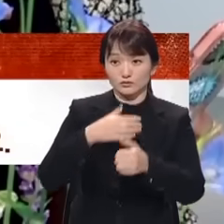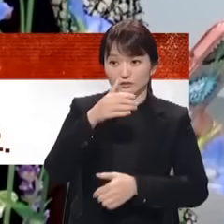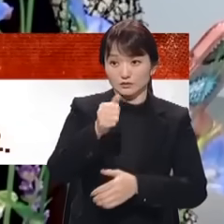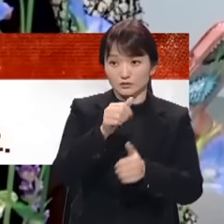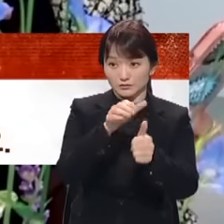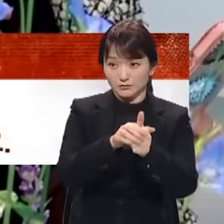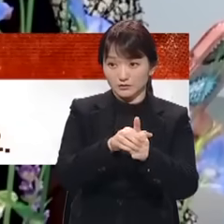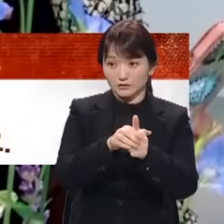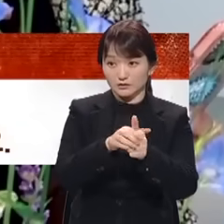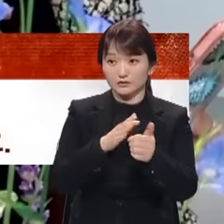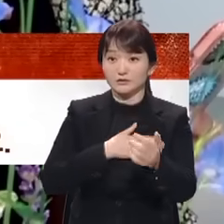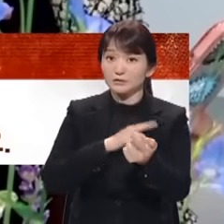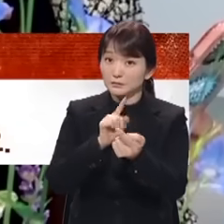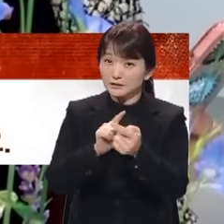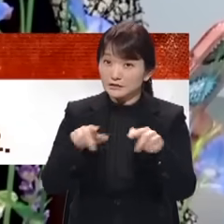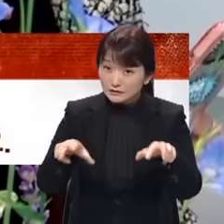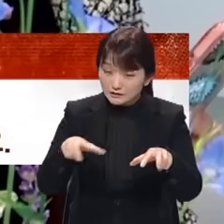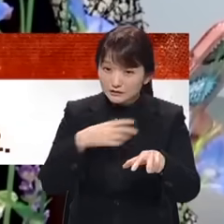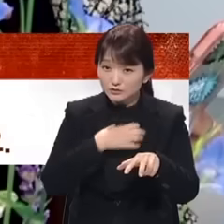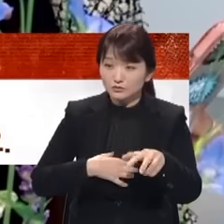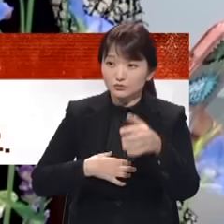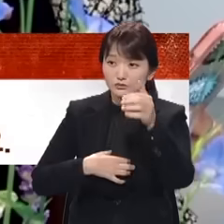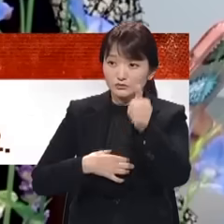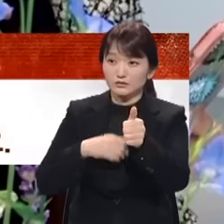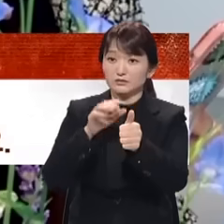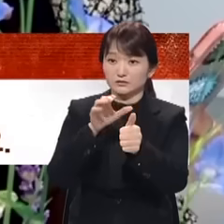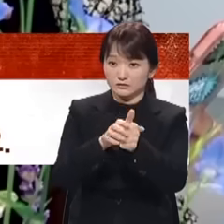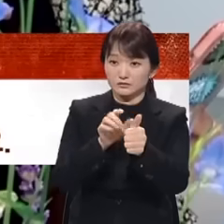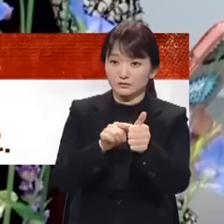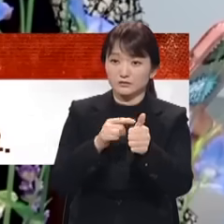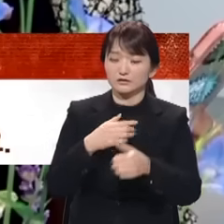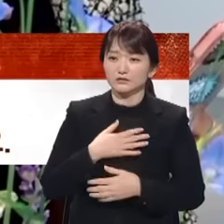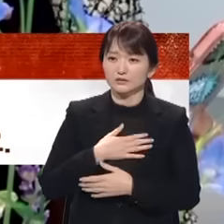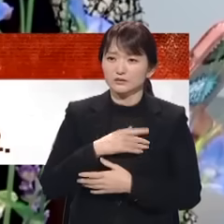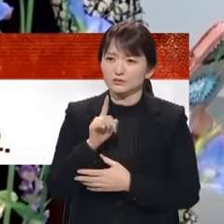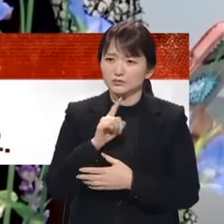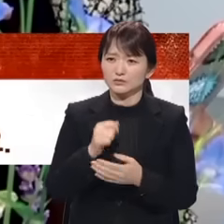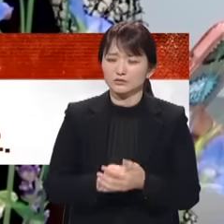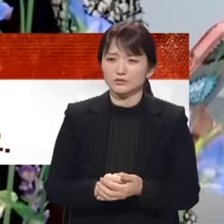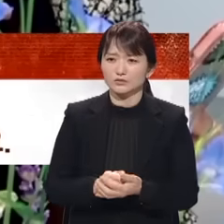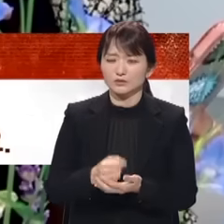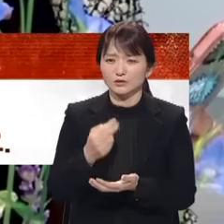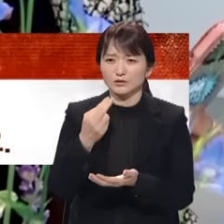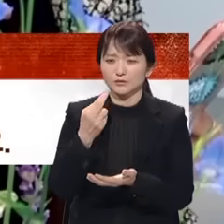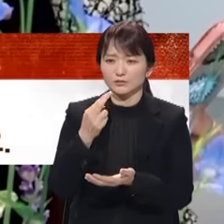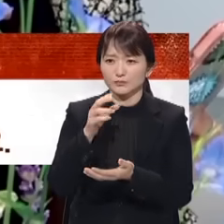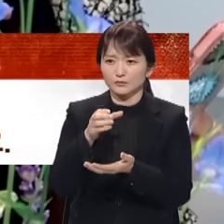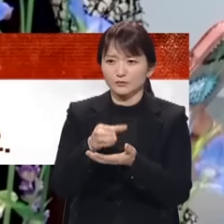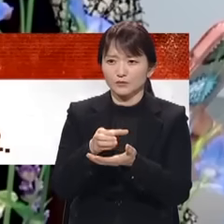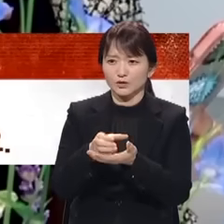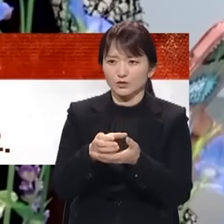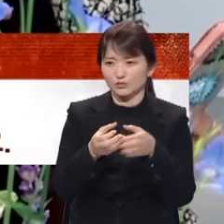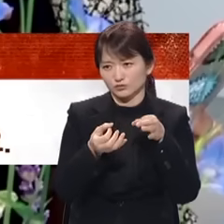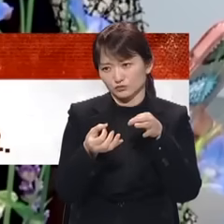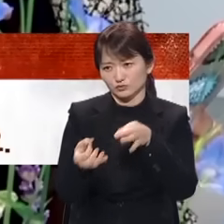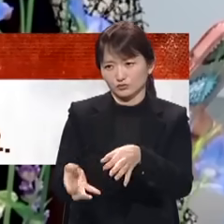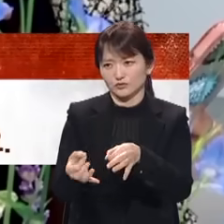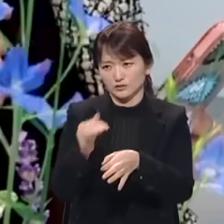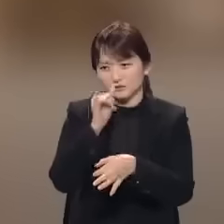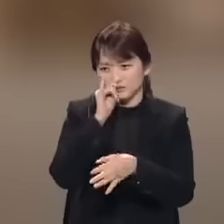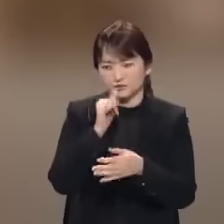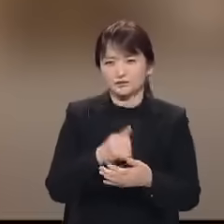현직 구청장이었었거든요. 그때 저한테 분명히 뭐 강공병 투자를 하고 있다는 식으로 얘기한 적이 한 번